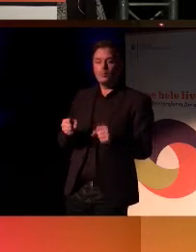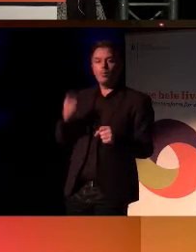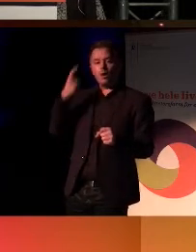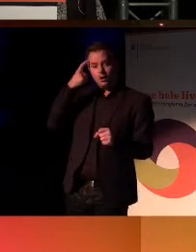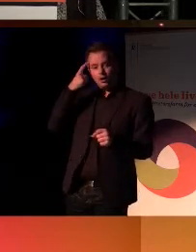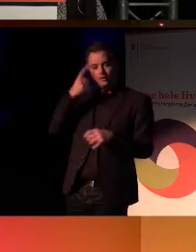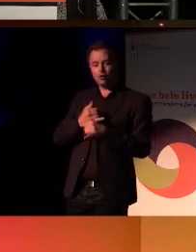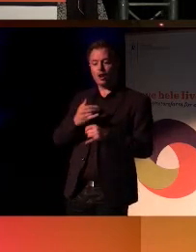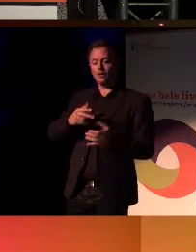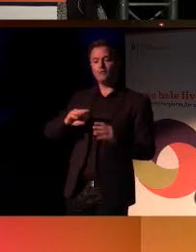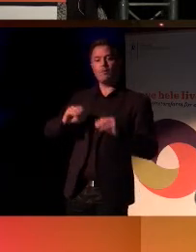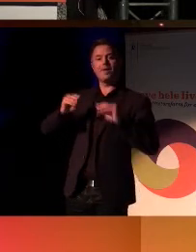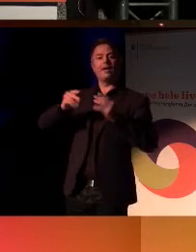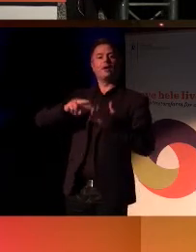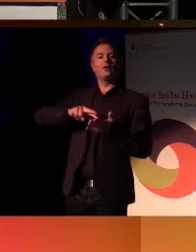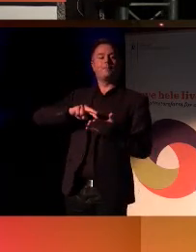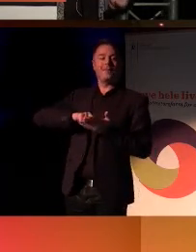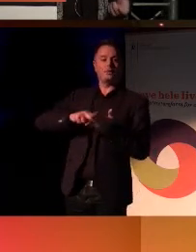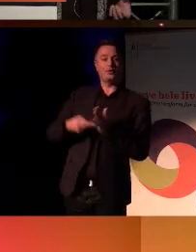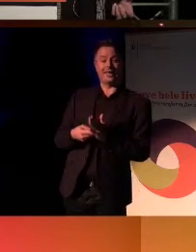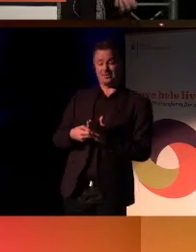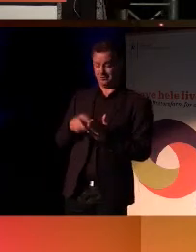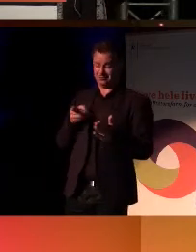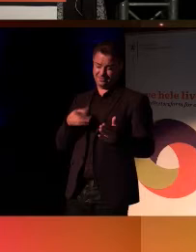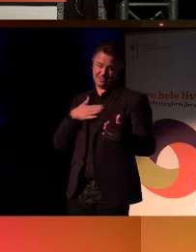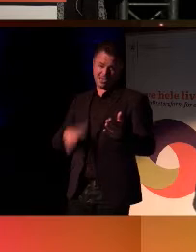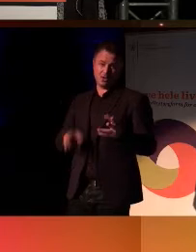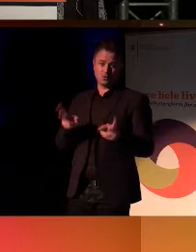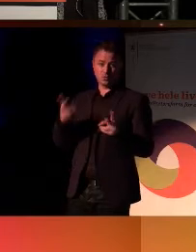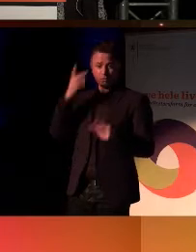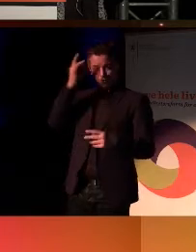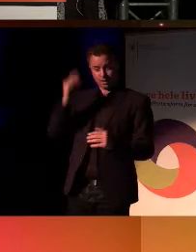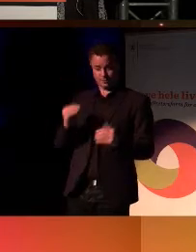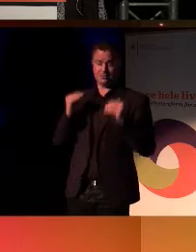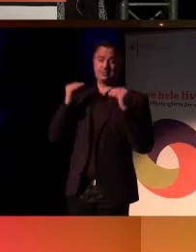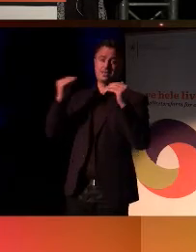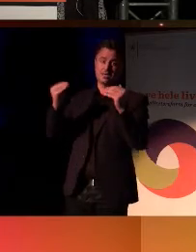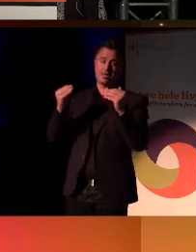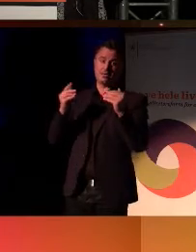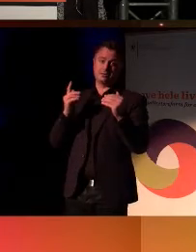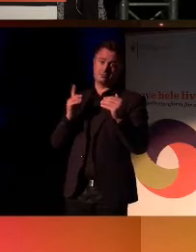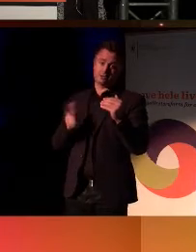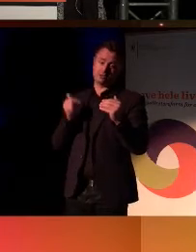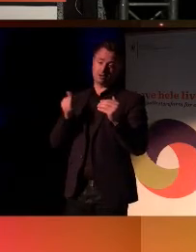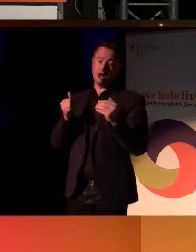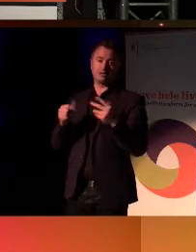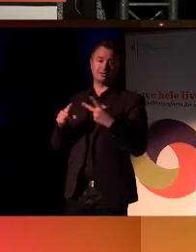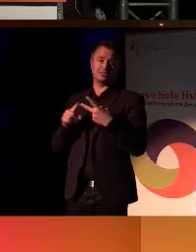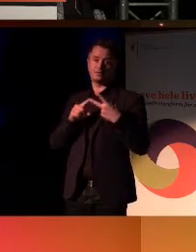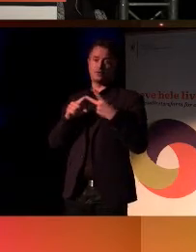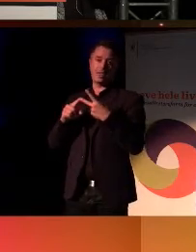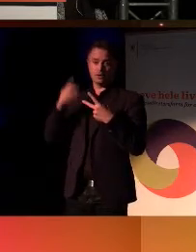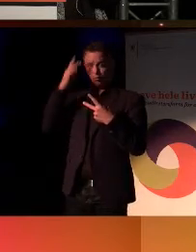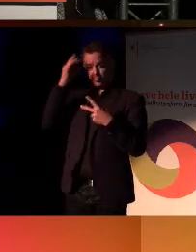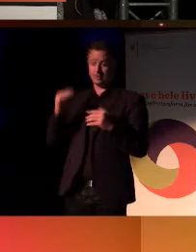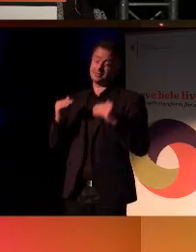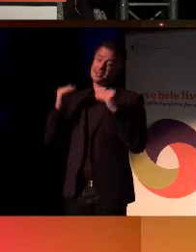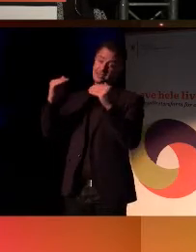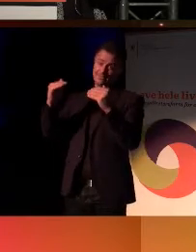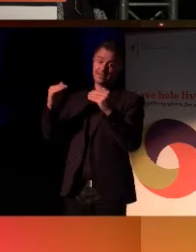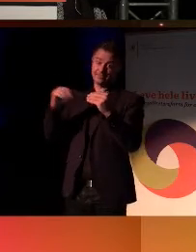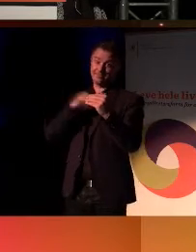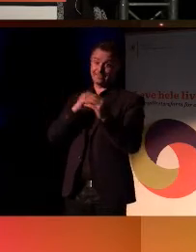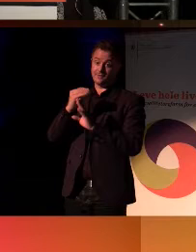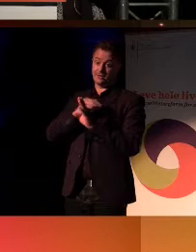Og dette kompetanseheving i seg selv for å få til den sekundære kompetansehevingen som skal til for at kvaliteten skal bli